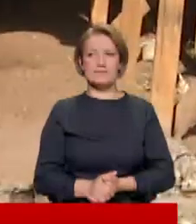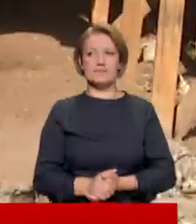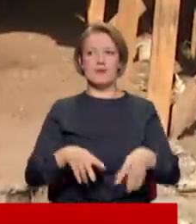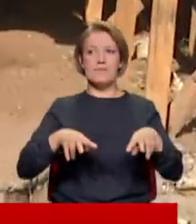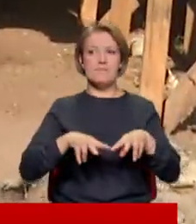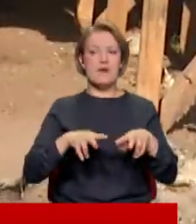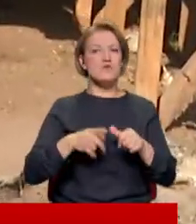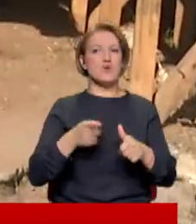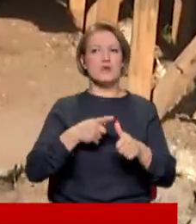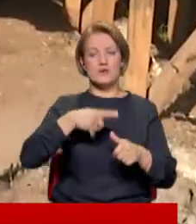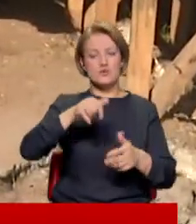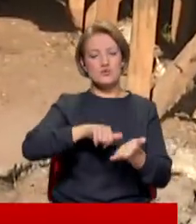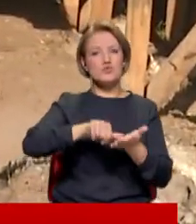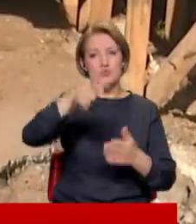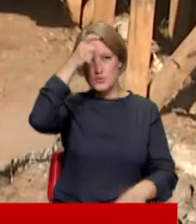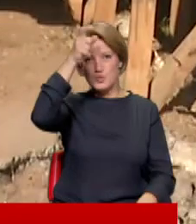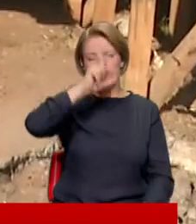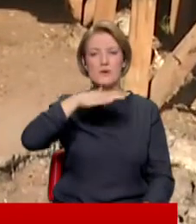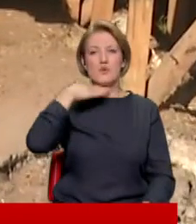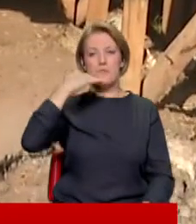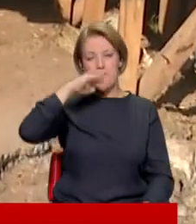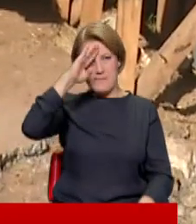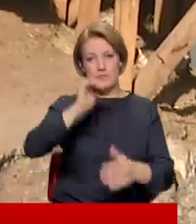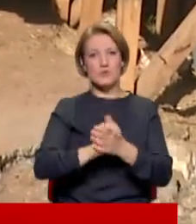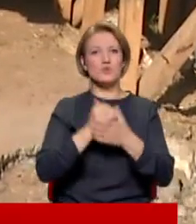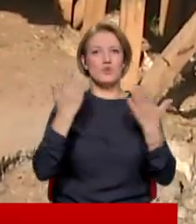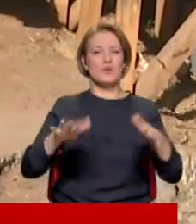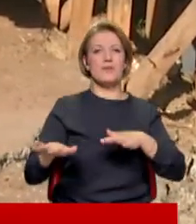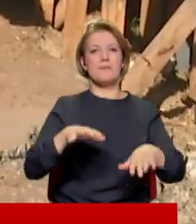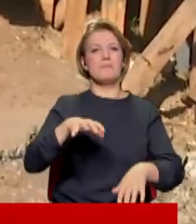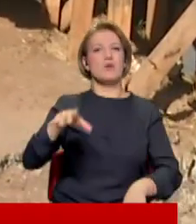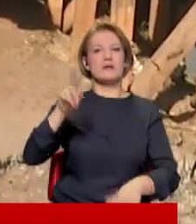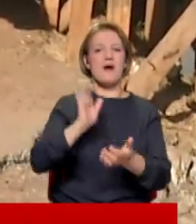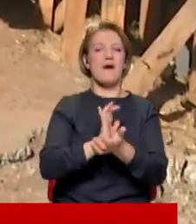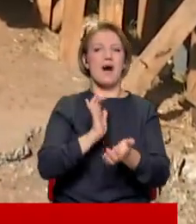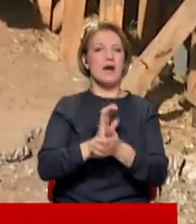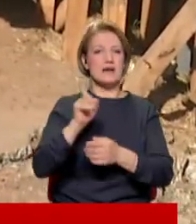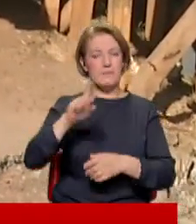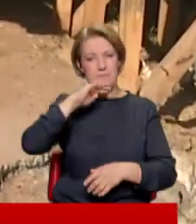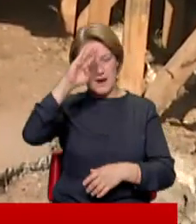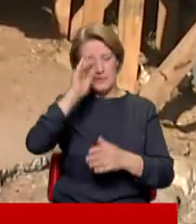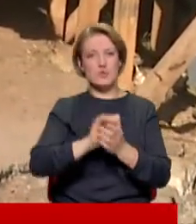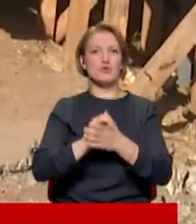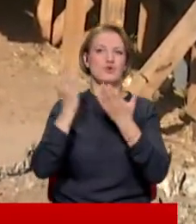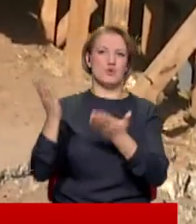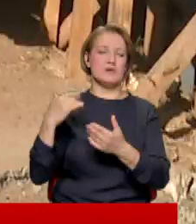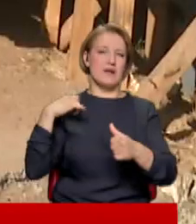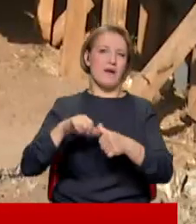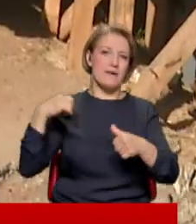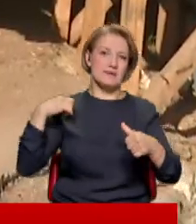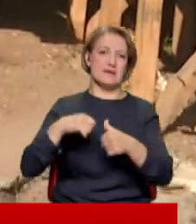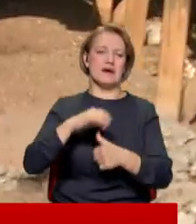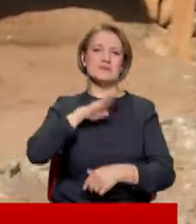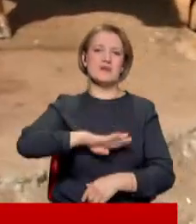Merve, öncelikle tüm Türkiye'nin Kurban Bayramı'nı kutluyoruz. Deprem bölgesindeki ailelerin de bayramını kutluyoruz. Tekrar